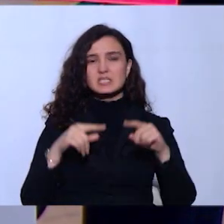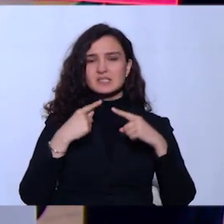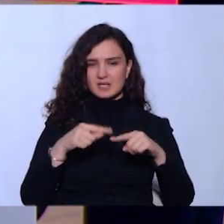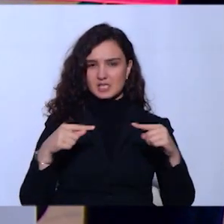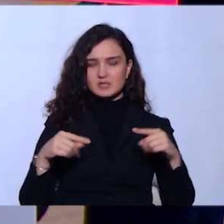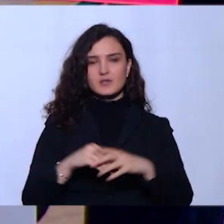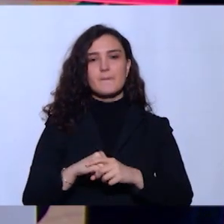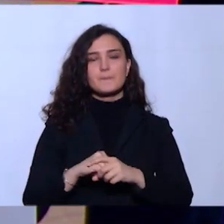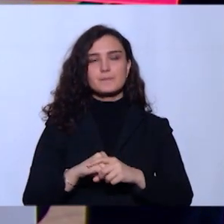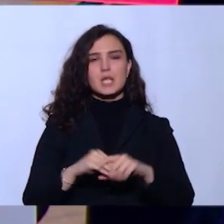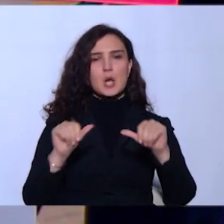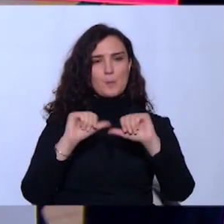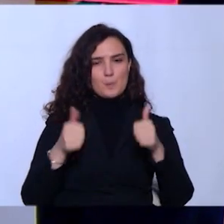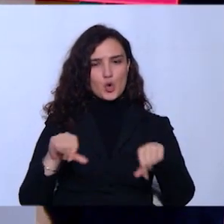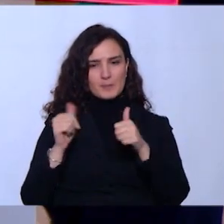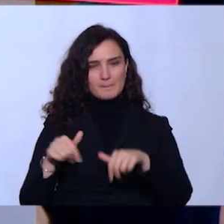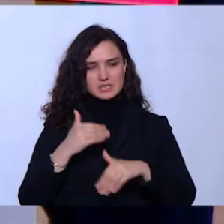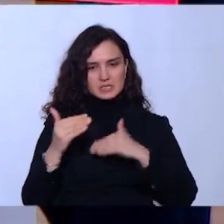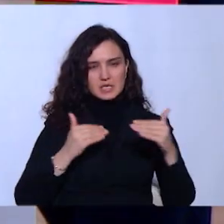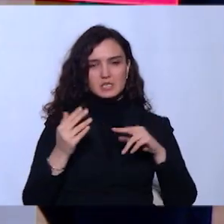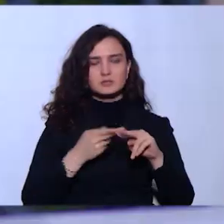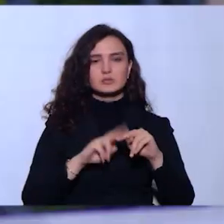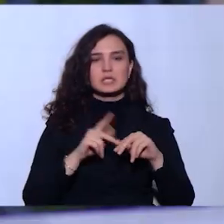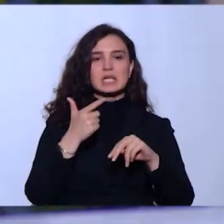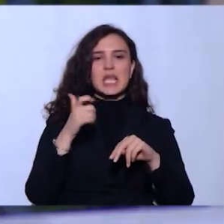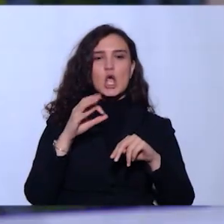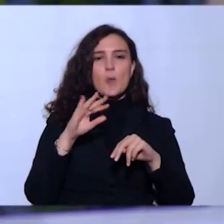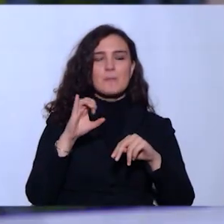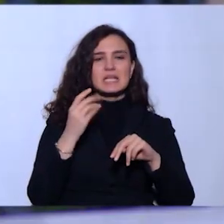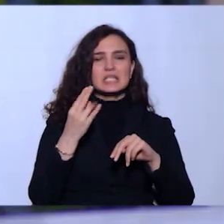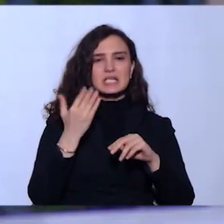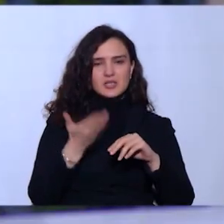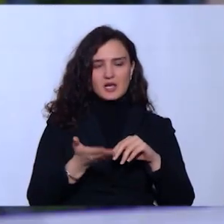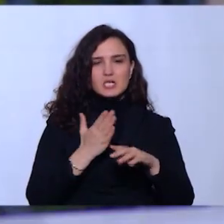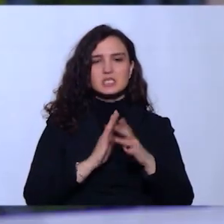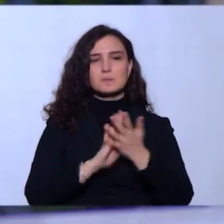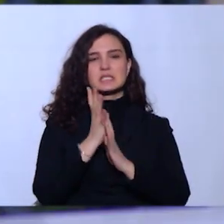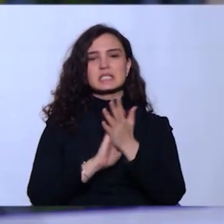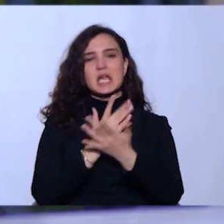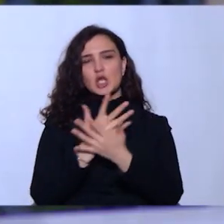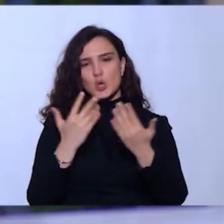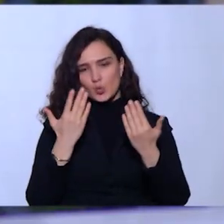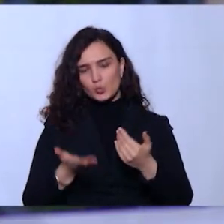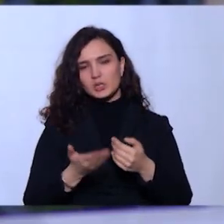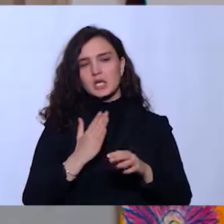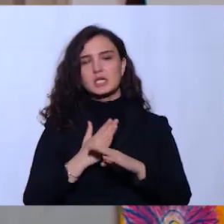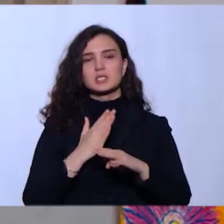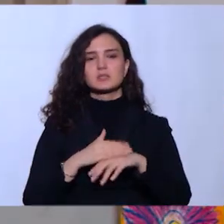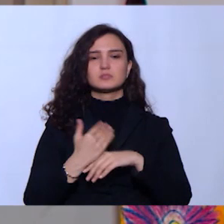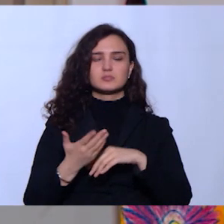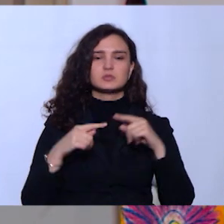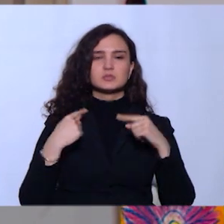სხვადასხვა ფორმებისგან. ეს არის გეომეტრიული ორნამენტი, არის მცენარეული ორნამენტი,